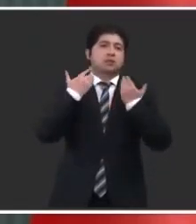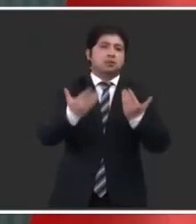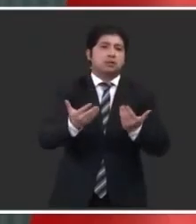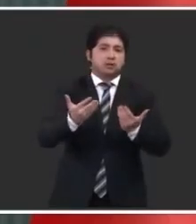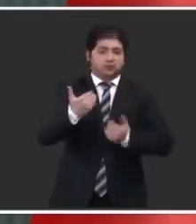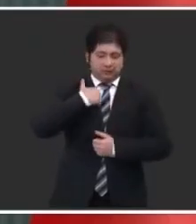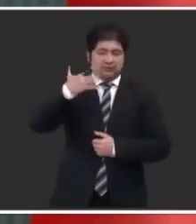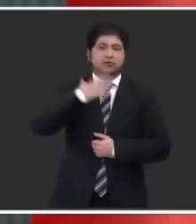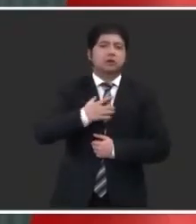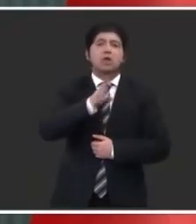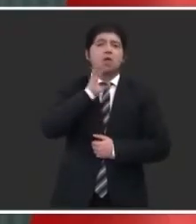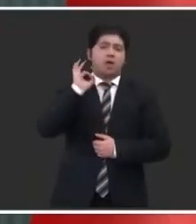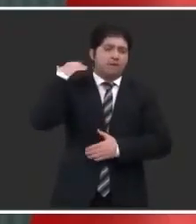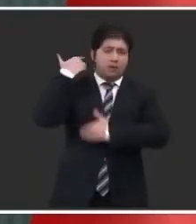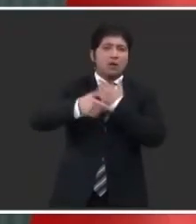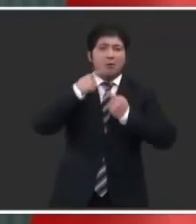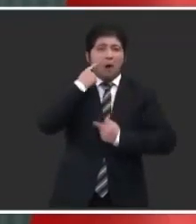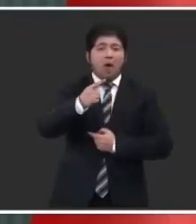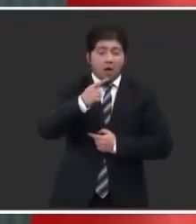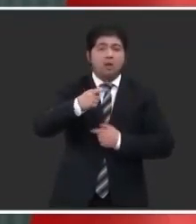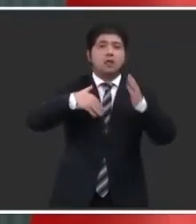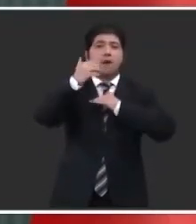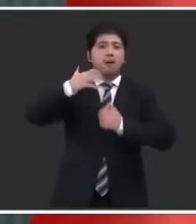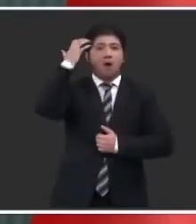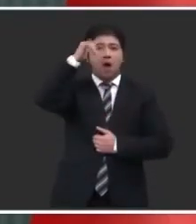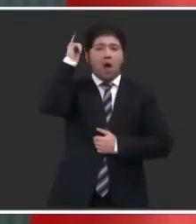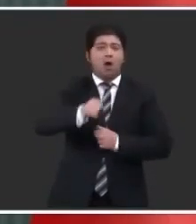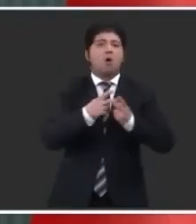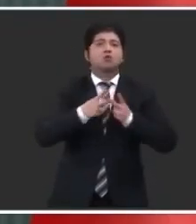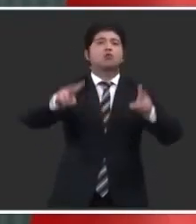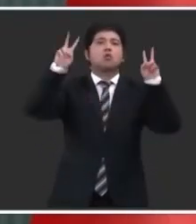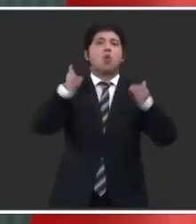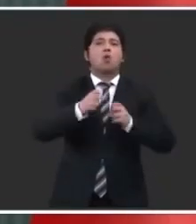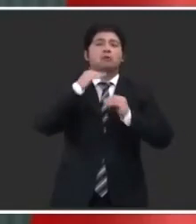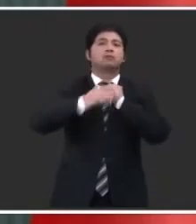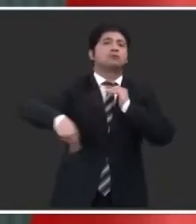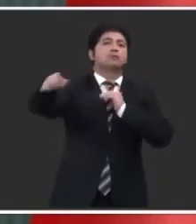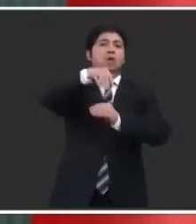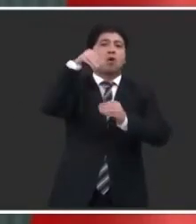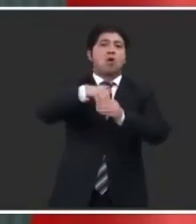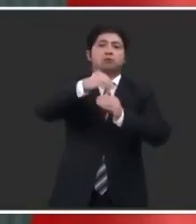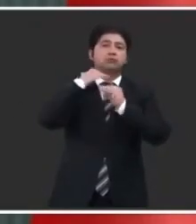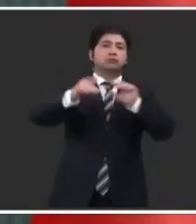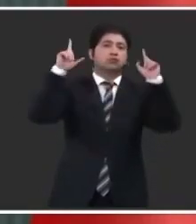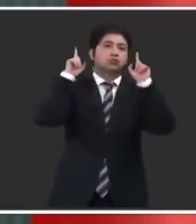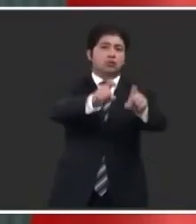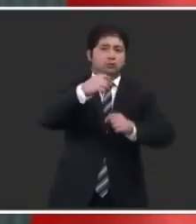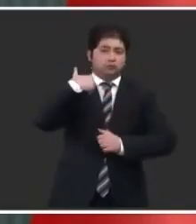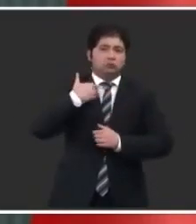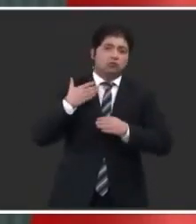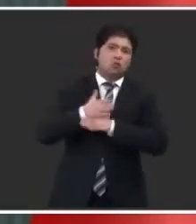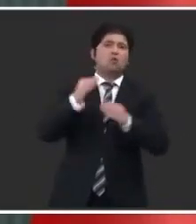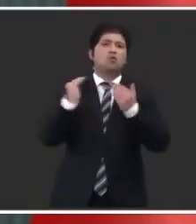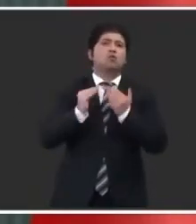Prensip olarak temel hak ve özgürlüklerle ilgili konuların halk oylamasına götürülmesini doğru